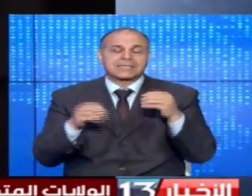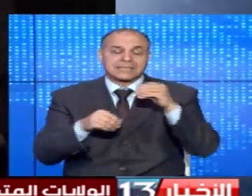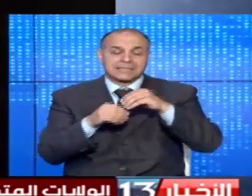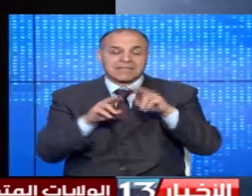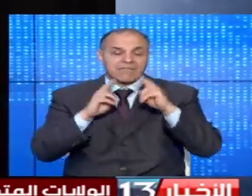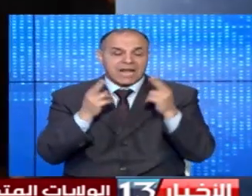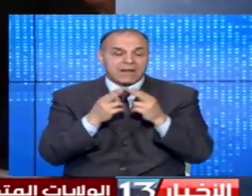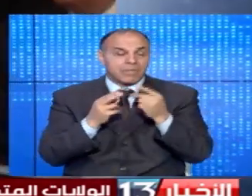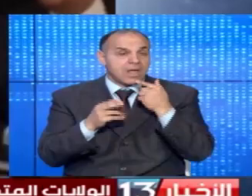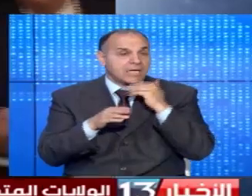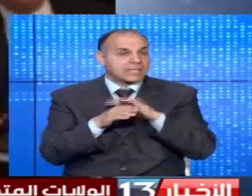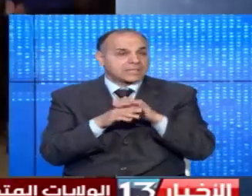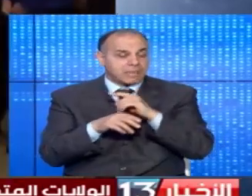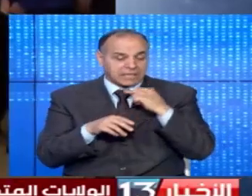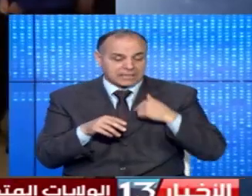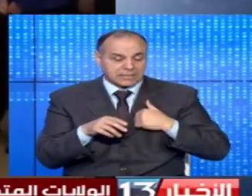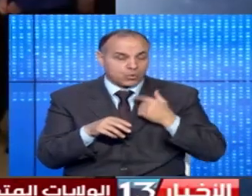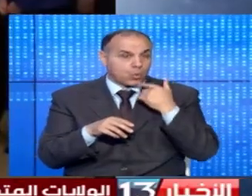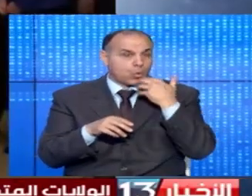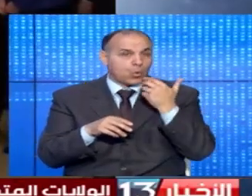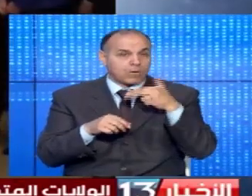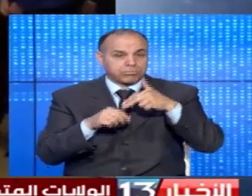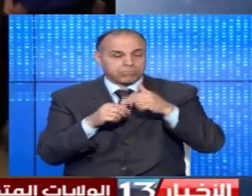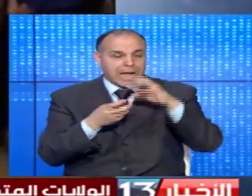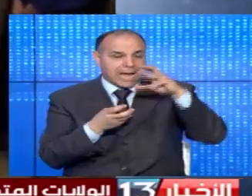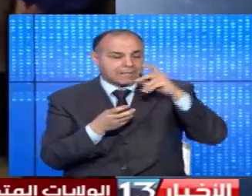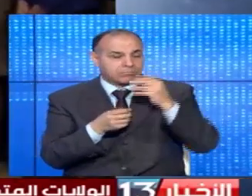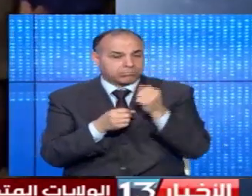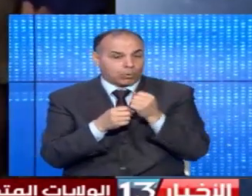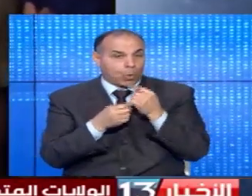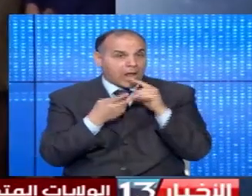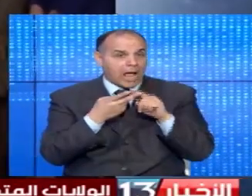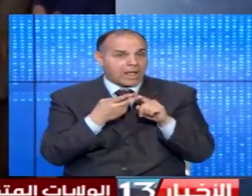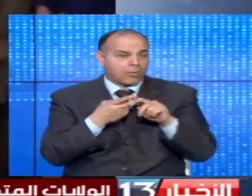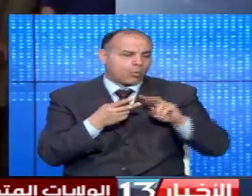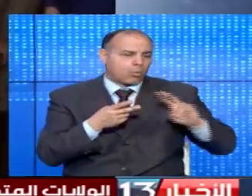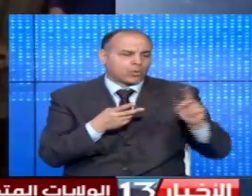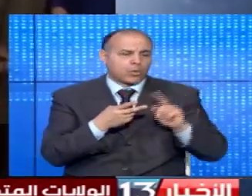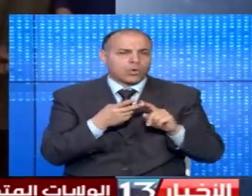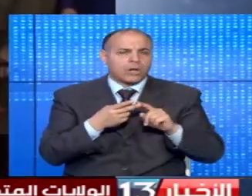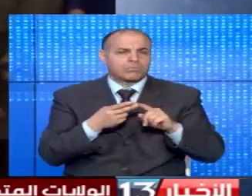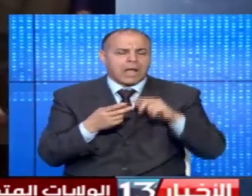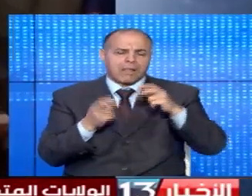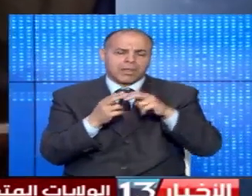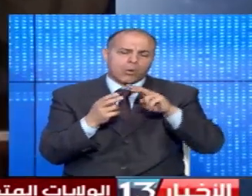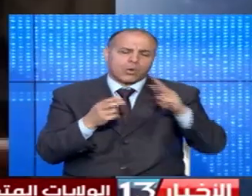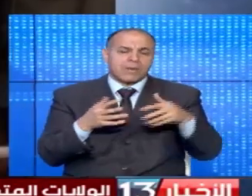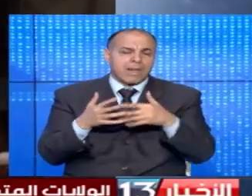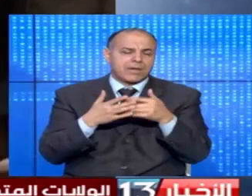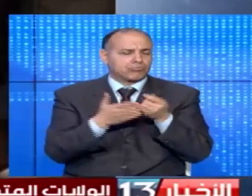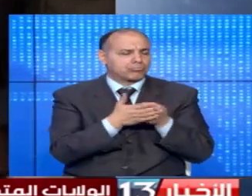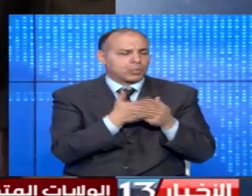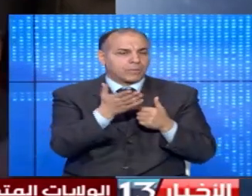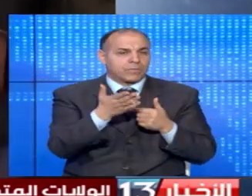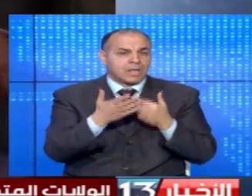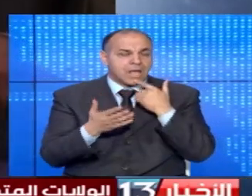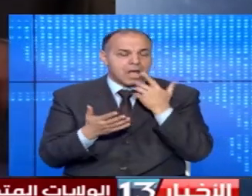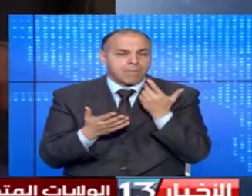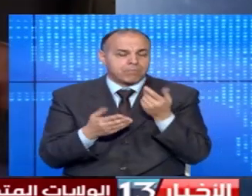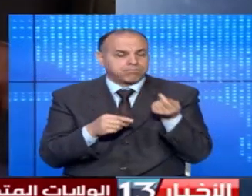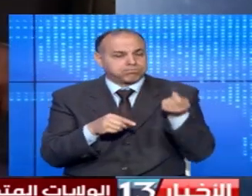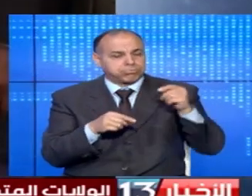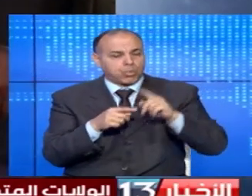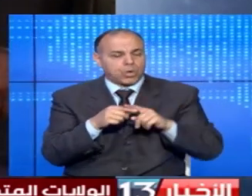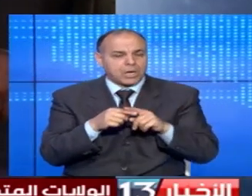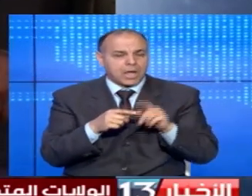وتلتزم الصين بموجبه بشان النفط والغاز الطبيعي المسال وغيرهما من منتجات الطاقه من الولايات المتحده بقيمه اضافيه